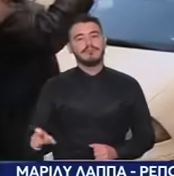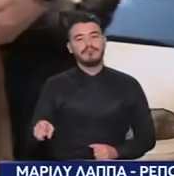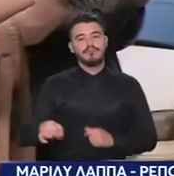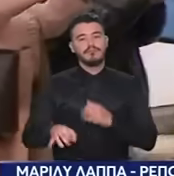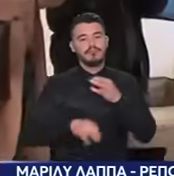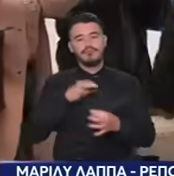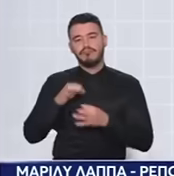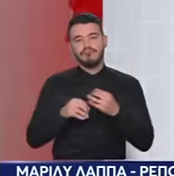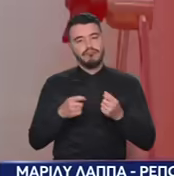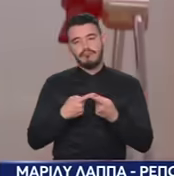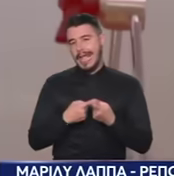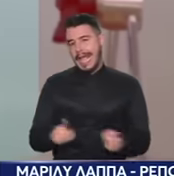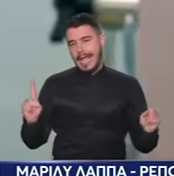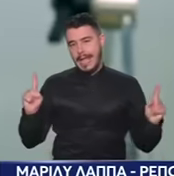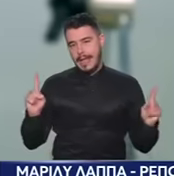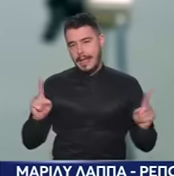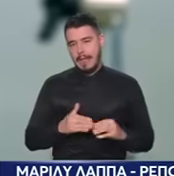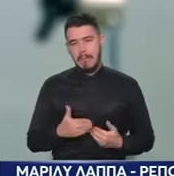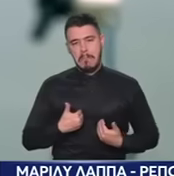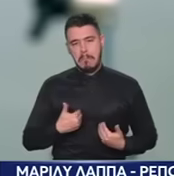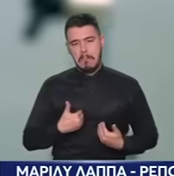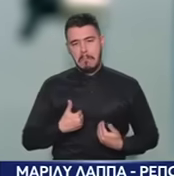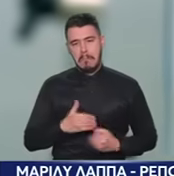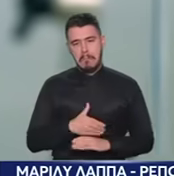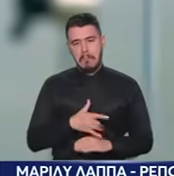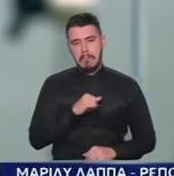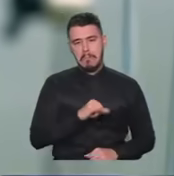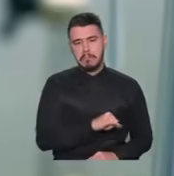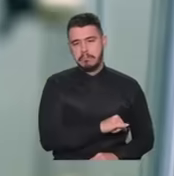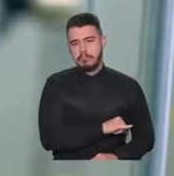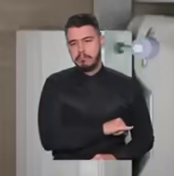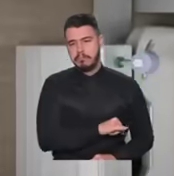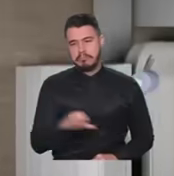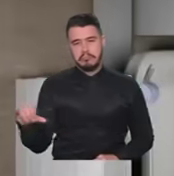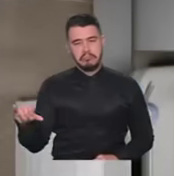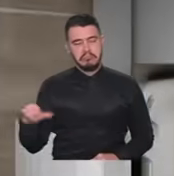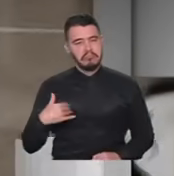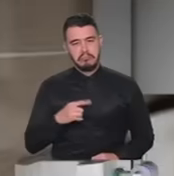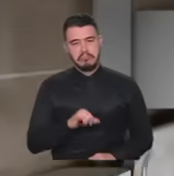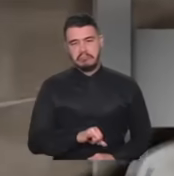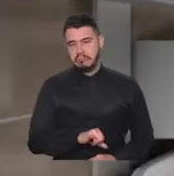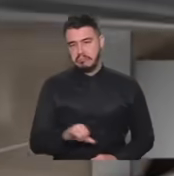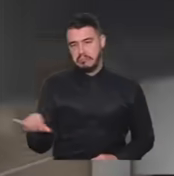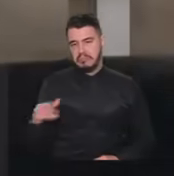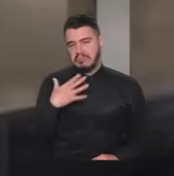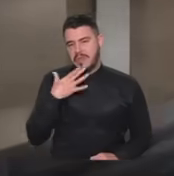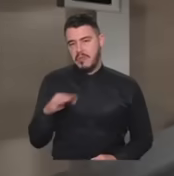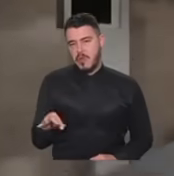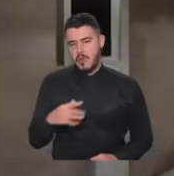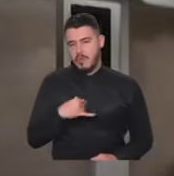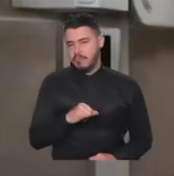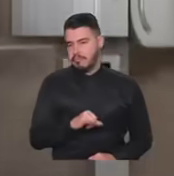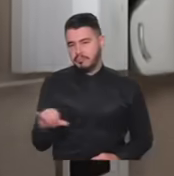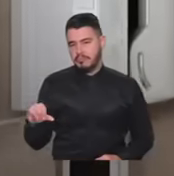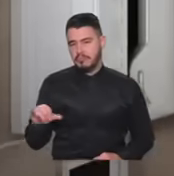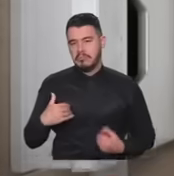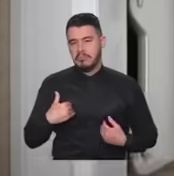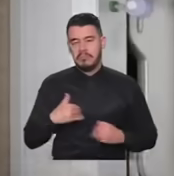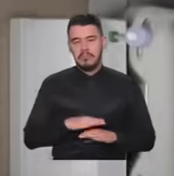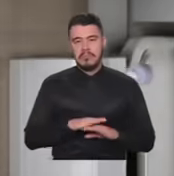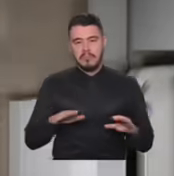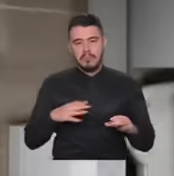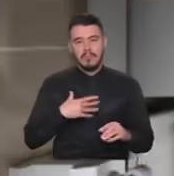γεγονότα διαφορετικά. Δεν πήγα ποτέ σε ένα δογονισμό μόνος μου μετά ή δεν είχα λόγο να κάνω, αυτό. Εγώ την είχα κάνει τη δουλειά μου τον νευρολόγο και μετά